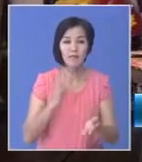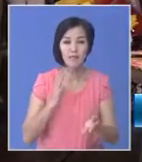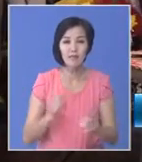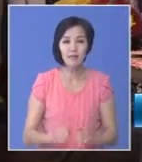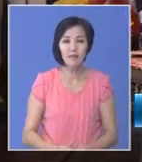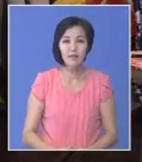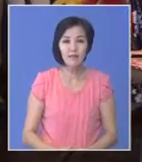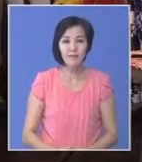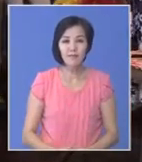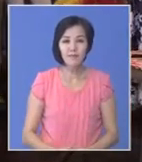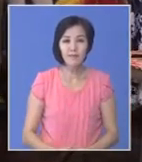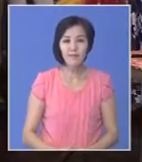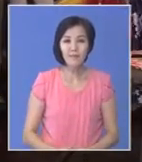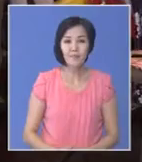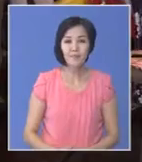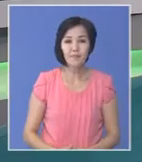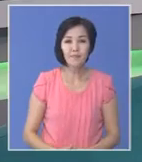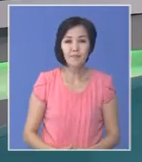Жетісу арнасы, Талдықорған.